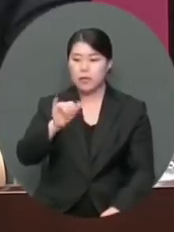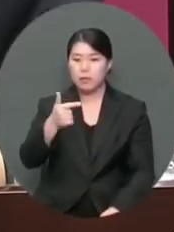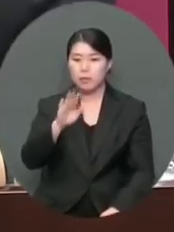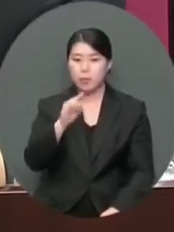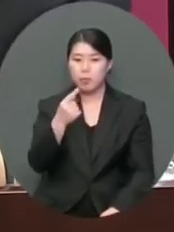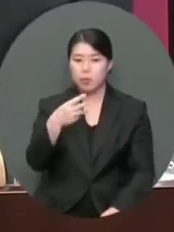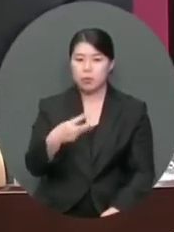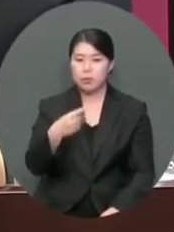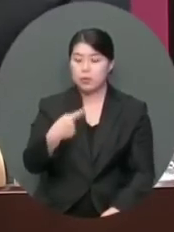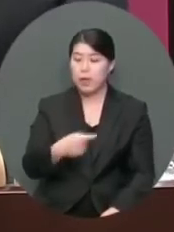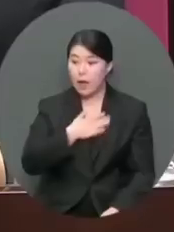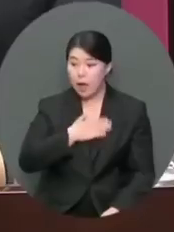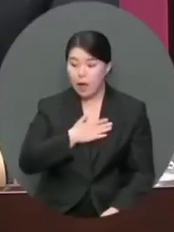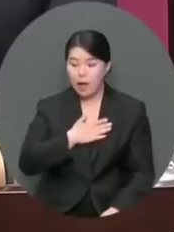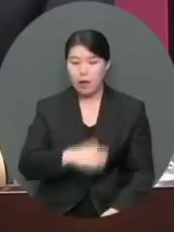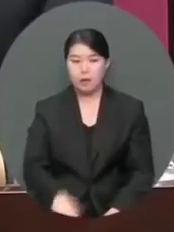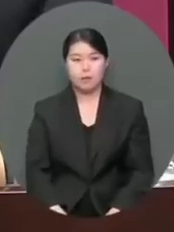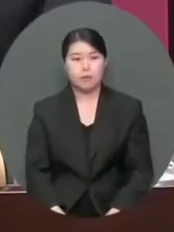죄송합니다.